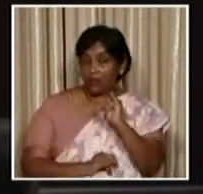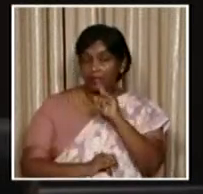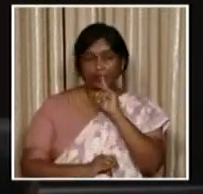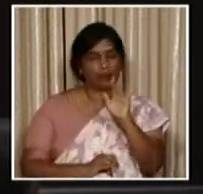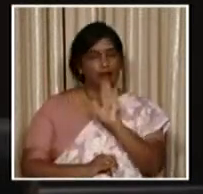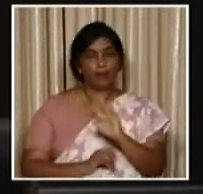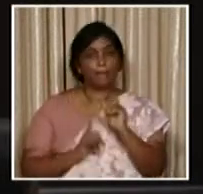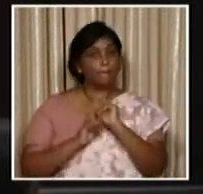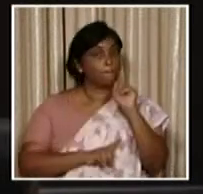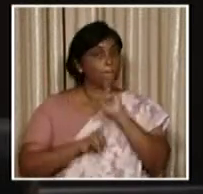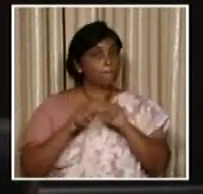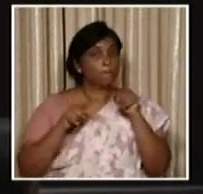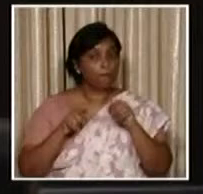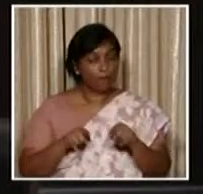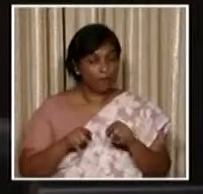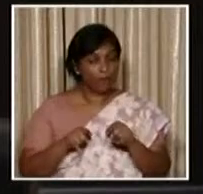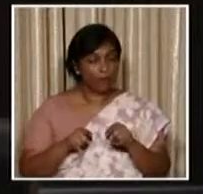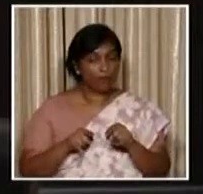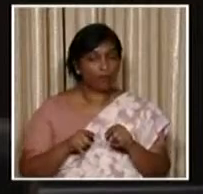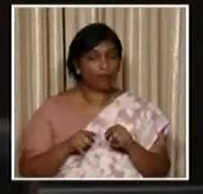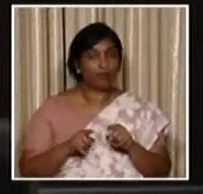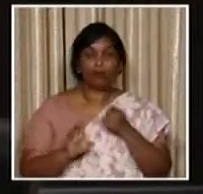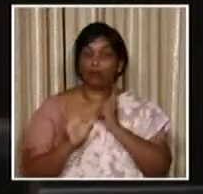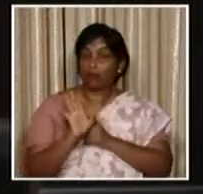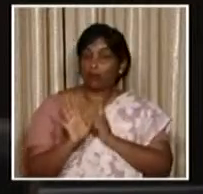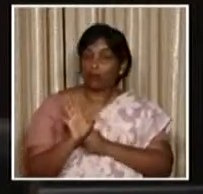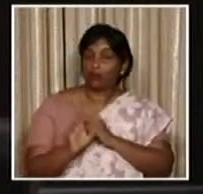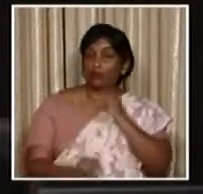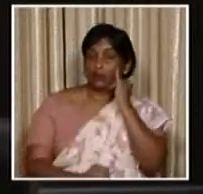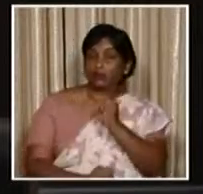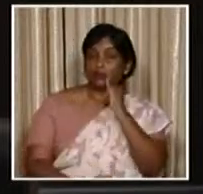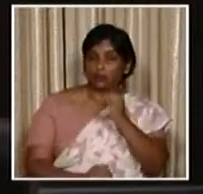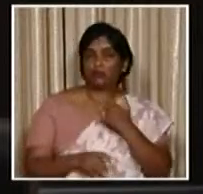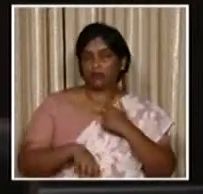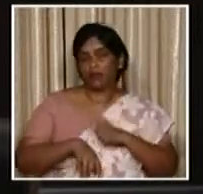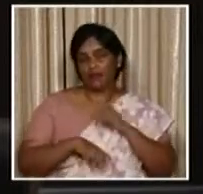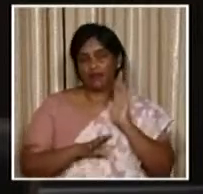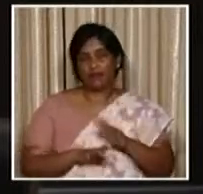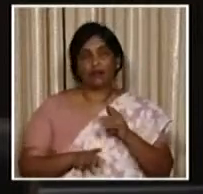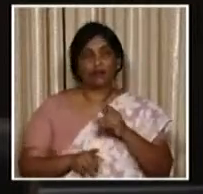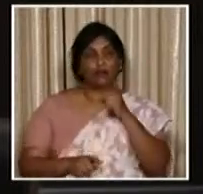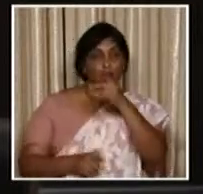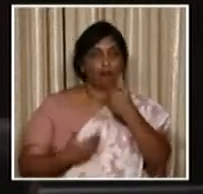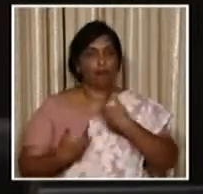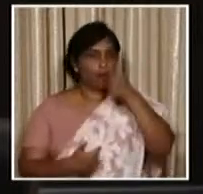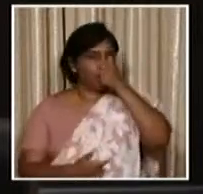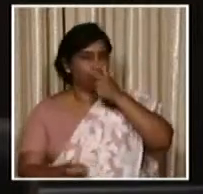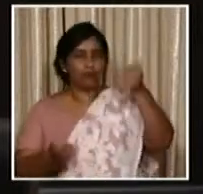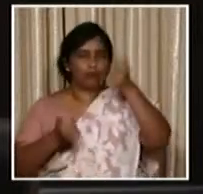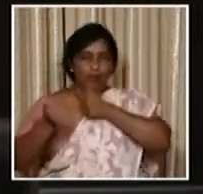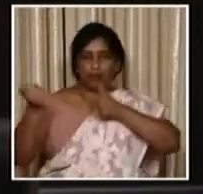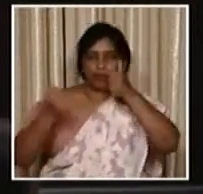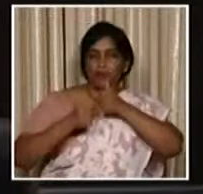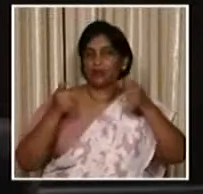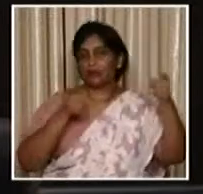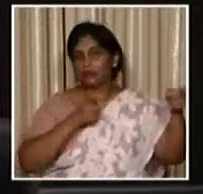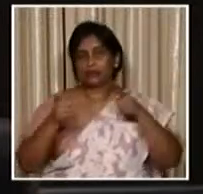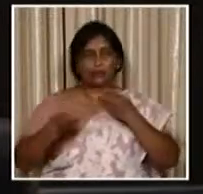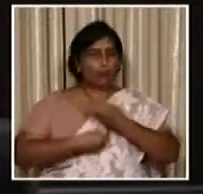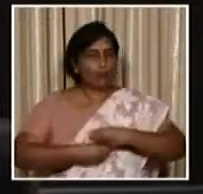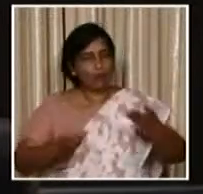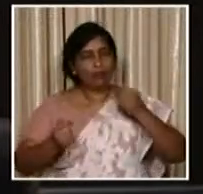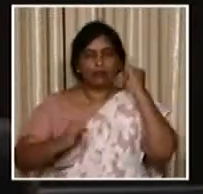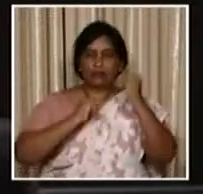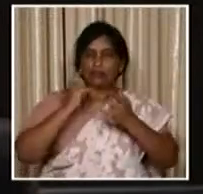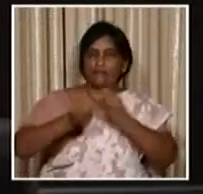එපා පාර්ලිමේන්තුවේ අකණ්ඩව චෝදනා කරගන්න අවස්ථා තියෙනවා අර දේ මංකොල්ල කෑවා මේ දේ හොරකම් කරුවා මේ දේ විනාශ කරා